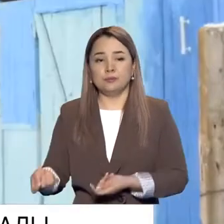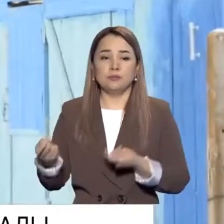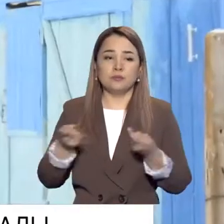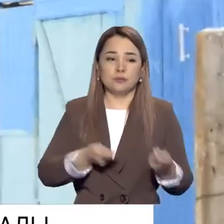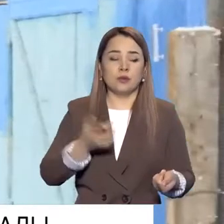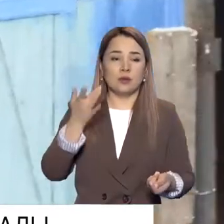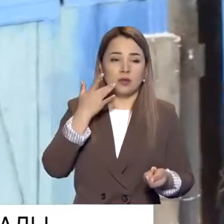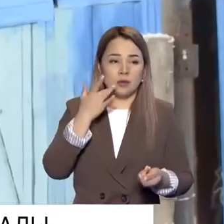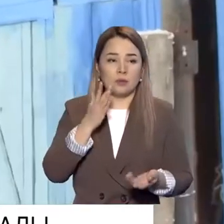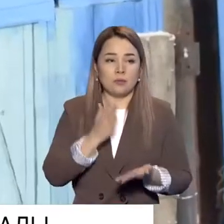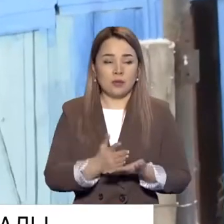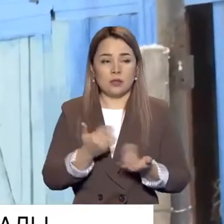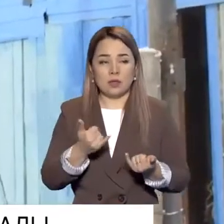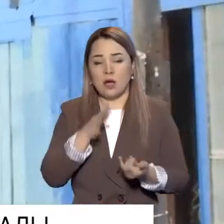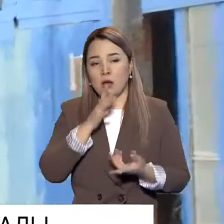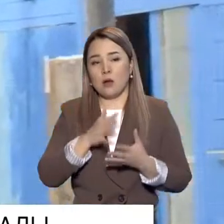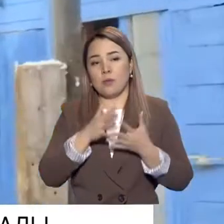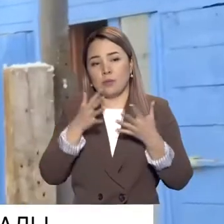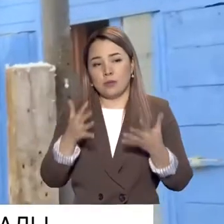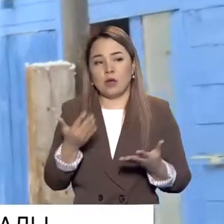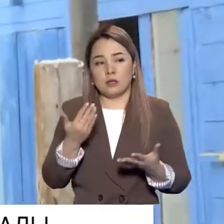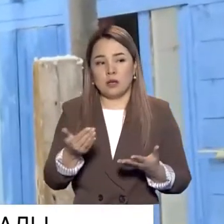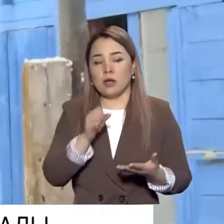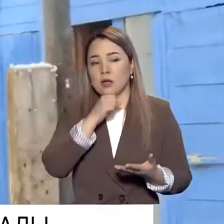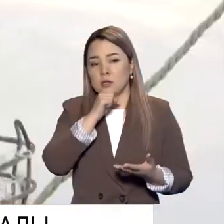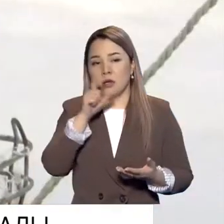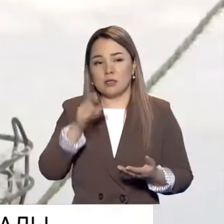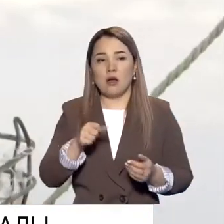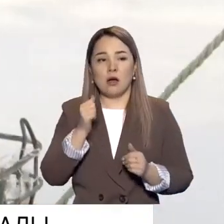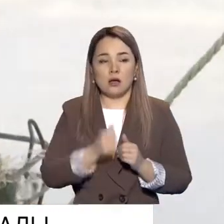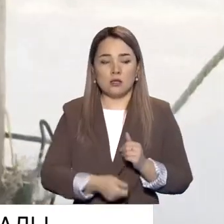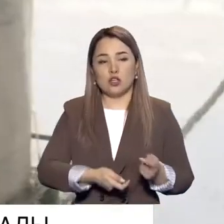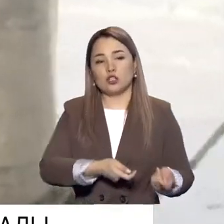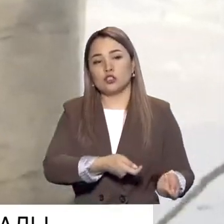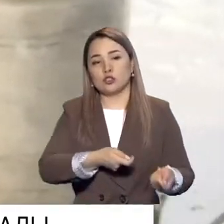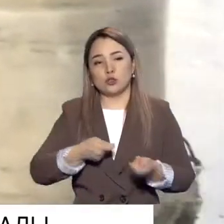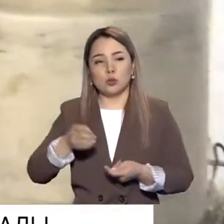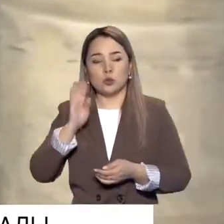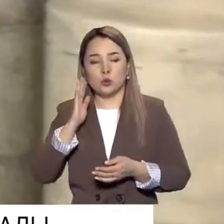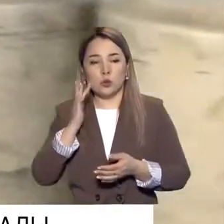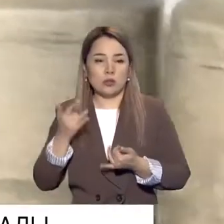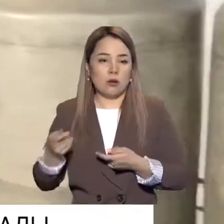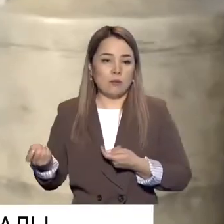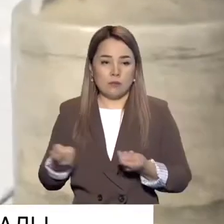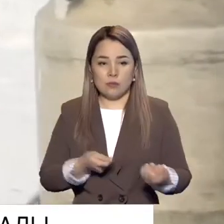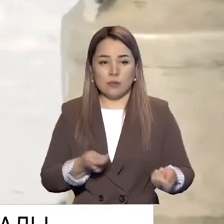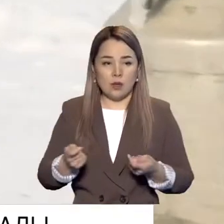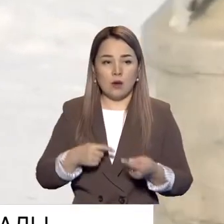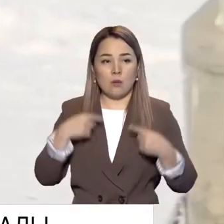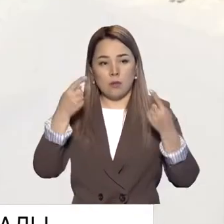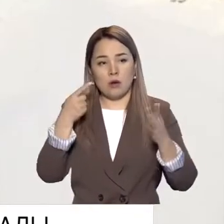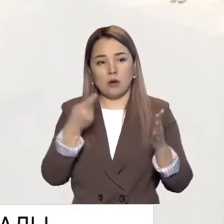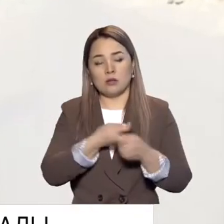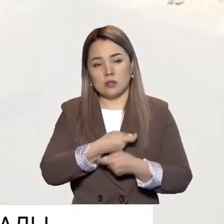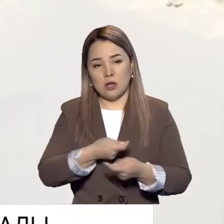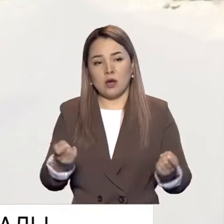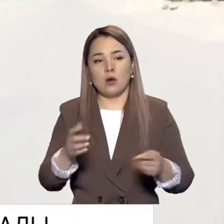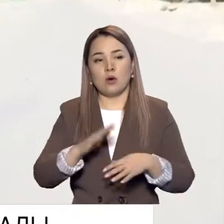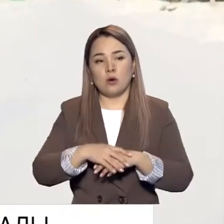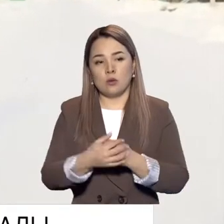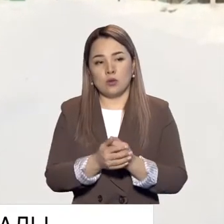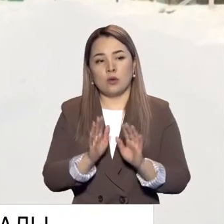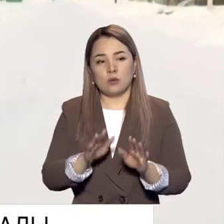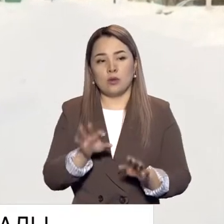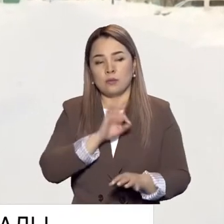тасимын. Жасы ұлғайғанына қарамастан Әбдірақ Сақал күнде шанасын сүйреп құдықтан су тасиды. Оның өзі малға беріп, кір қоңын жууға